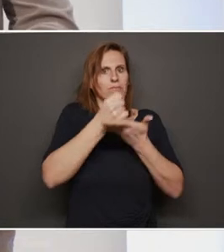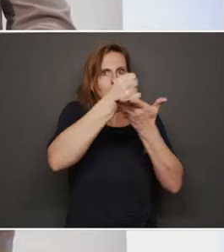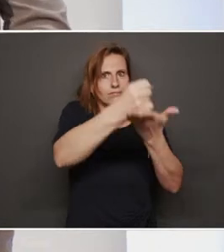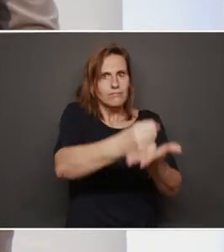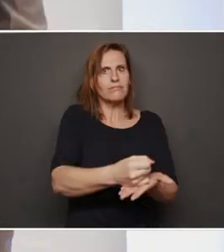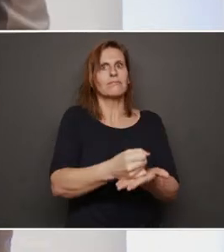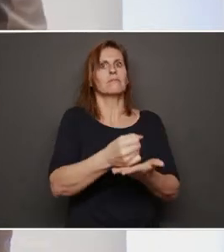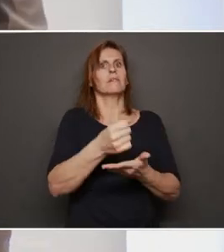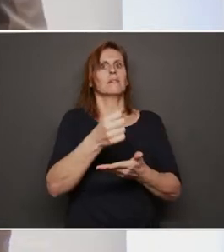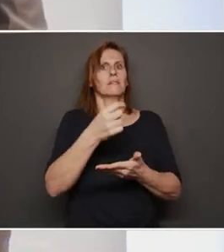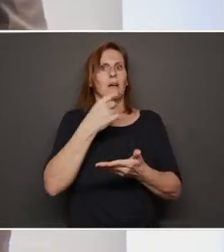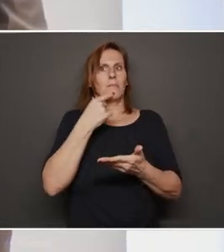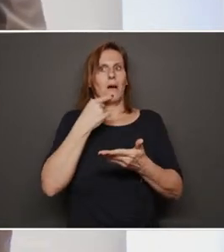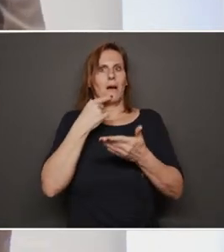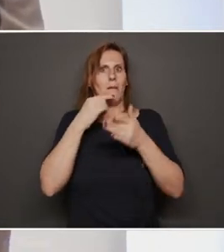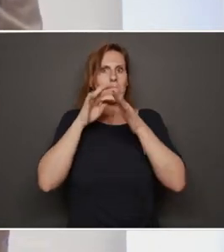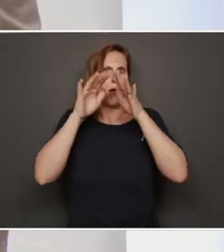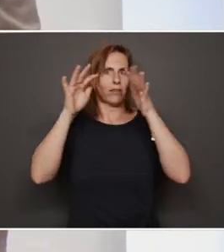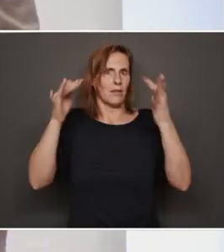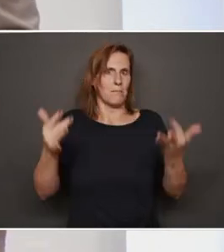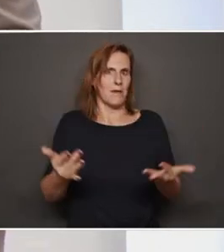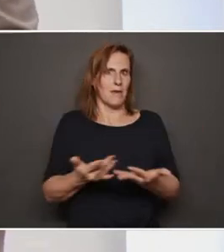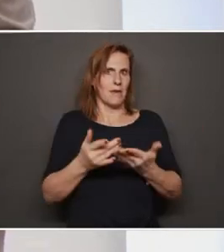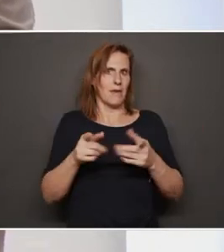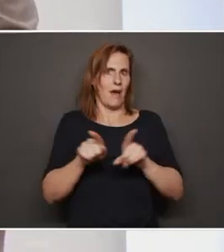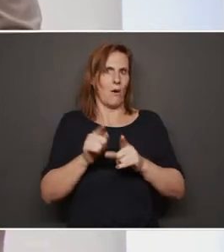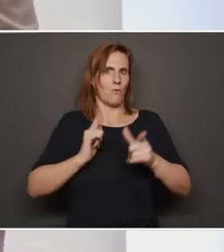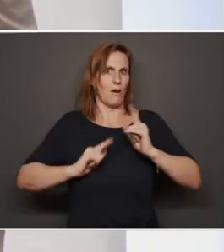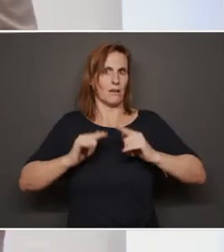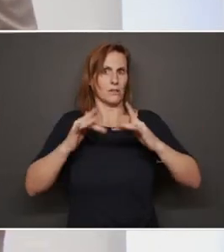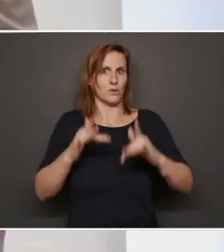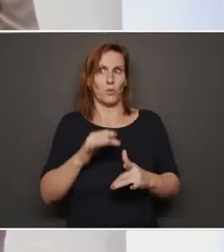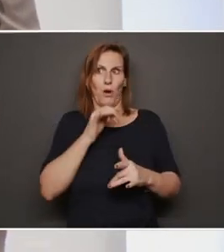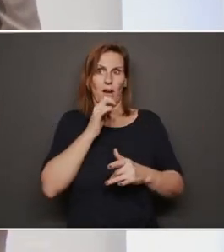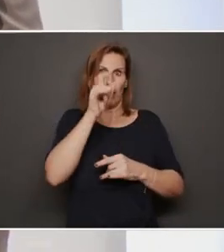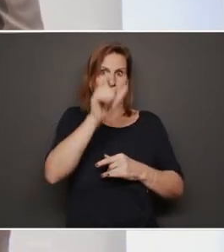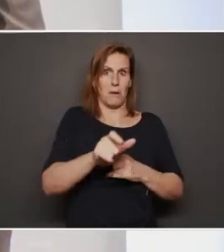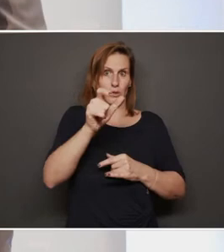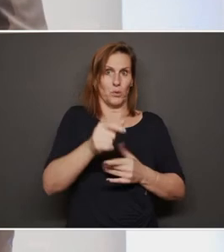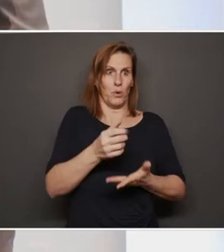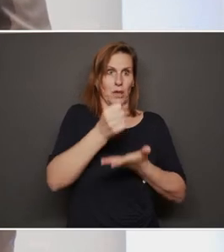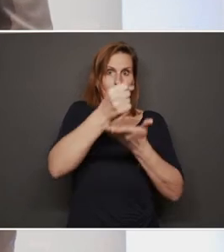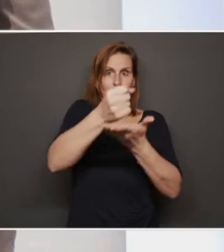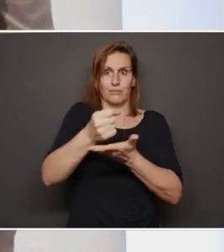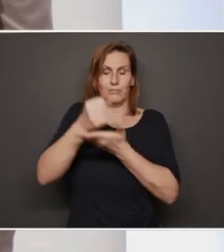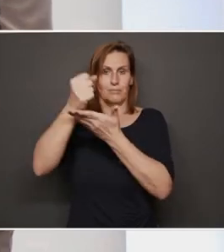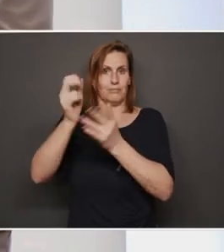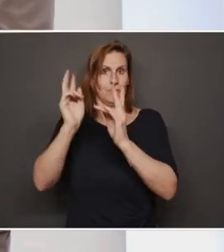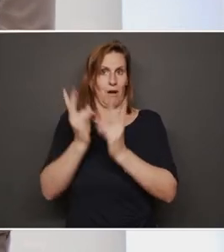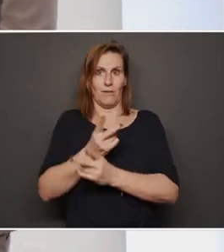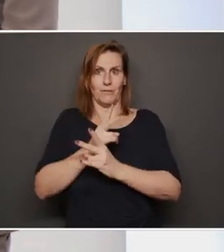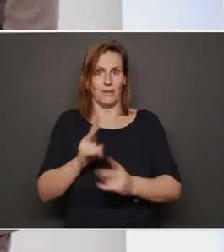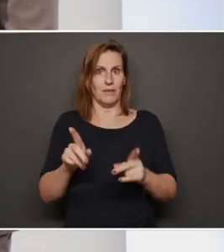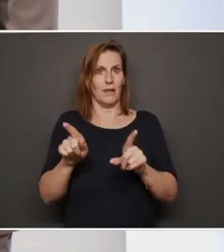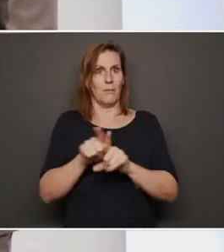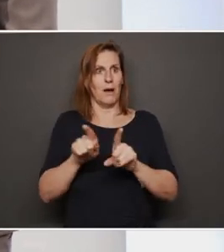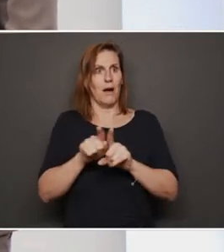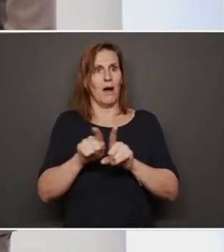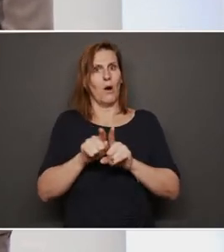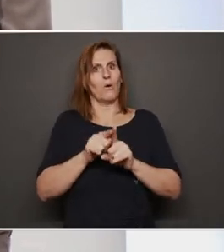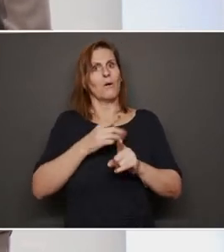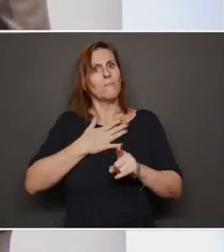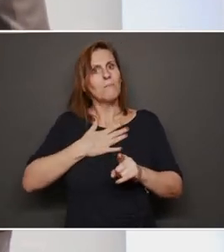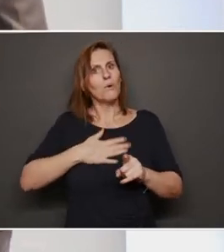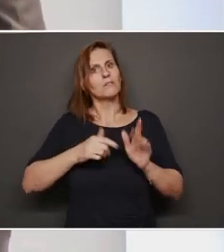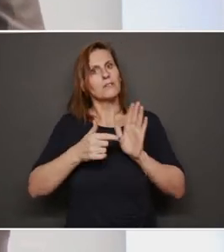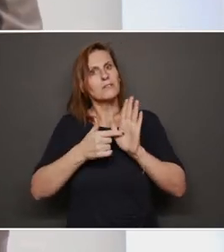der Pandemie ist es leider so, dass wir Ihnen das heute nicht persönlich überreichen können, aber sehr in den Vordergrund stellen